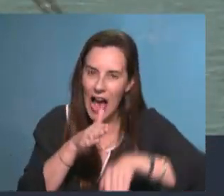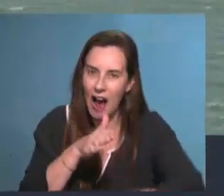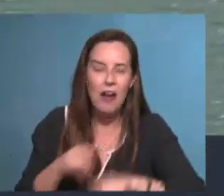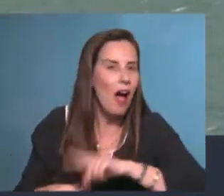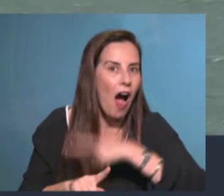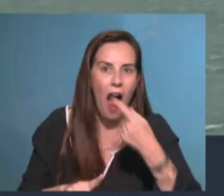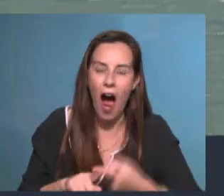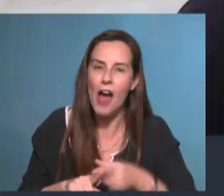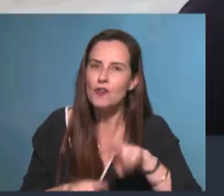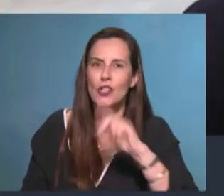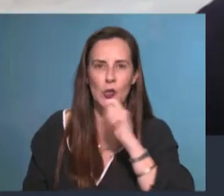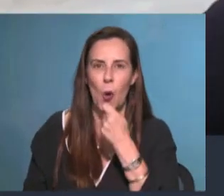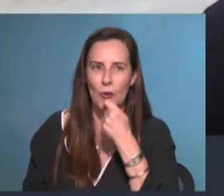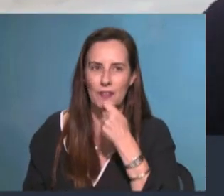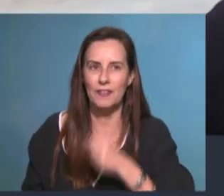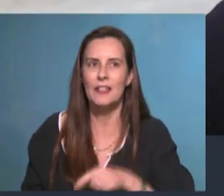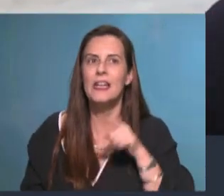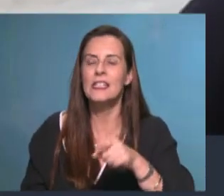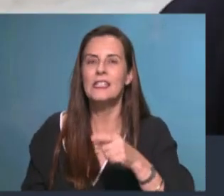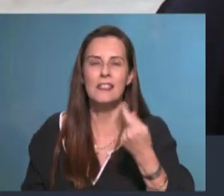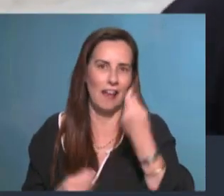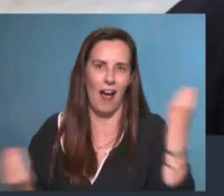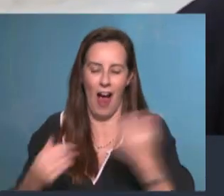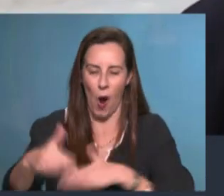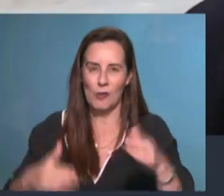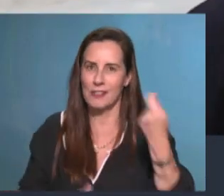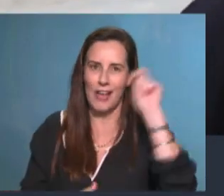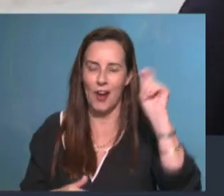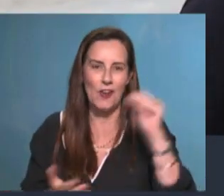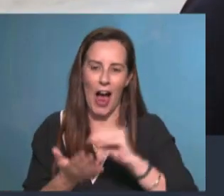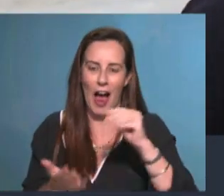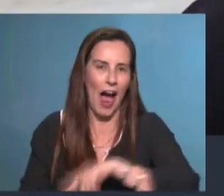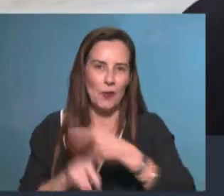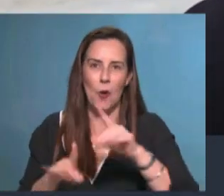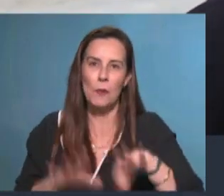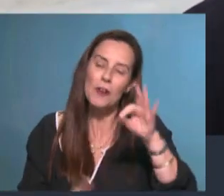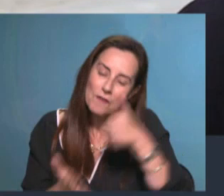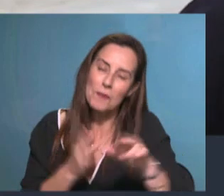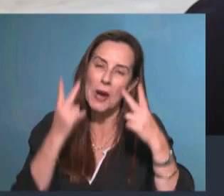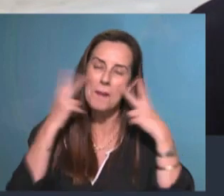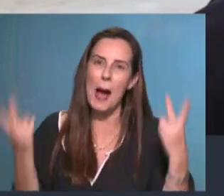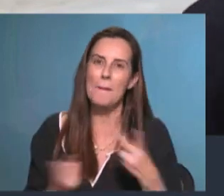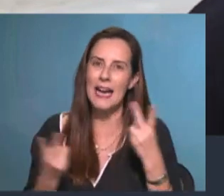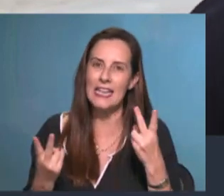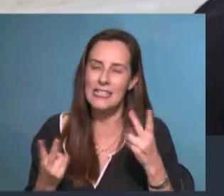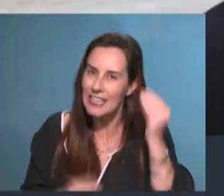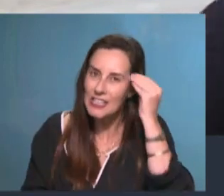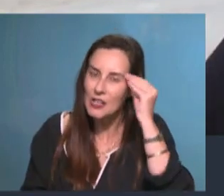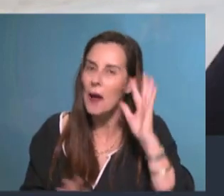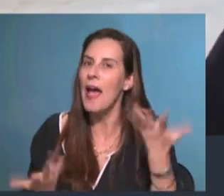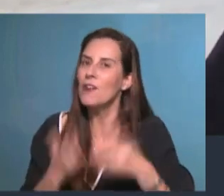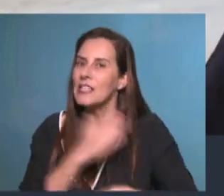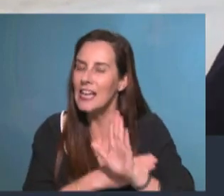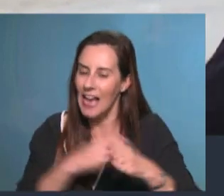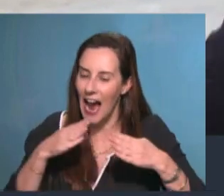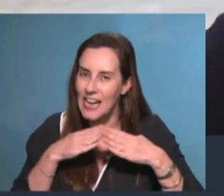היום נושא את סודה. זה האוצר האבוד שעד היום לא נמצא, והם ממשיכים לחפש אותו. תזכרו מאיפה הוא יצא.